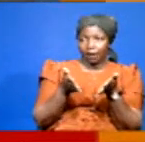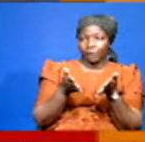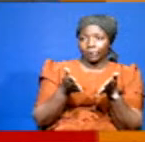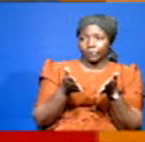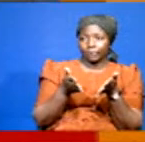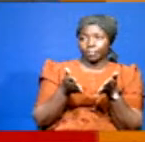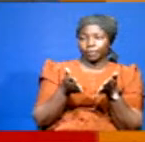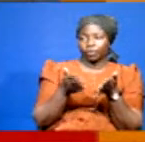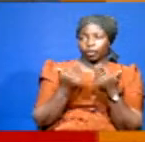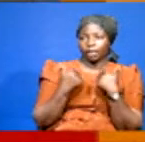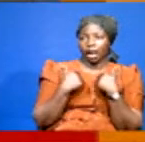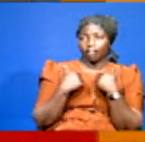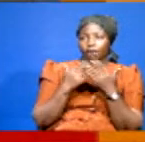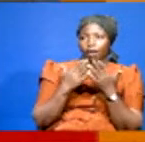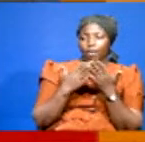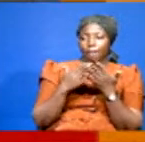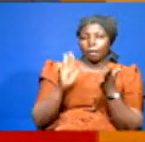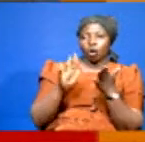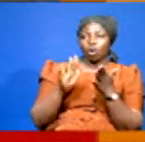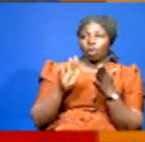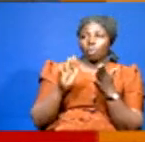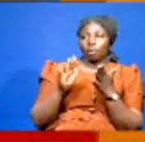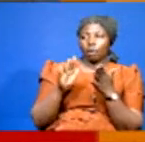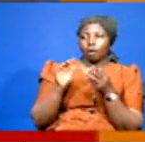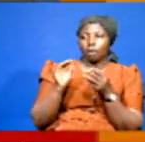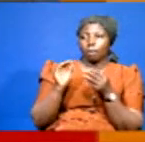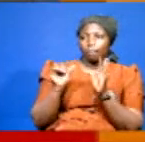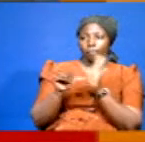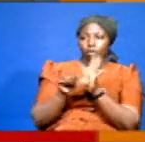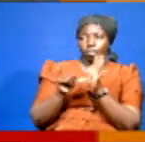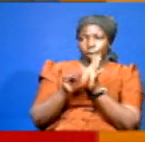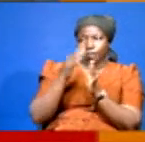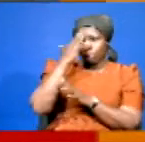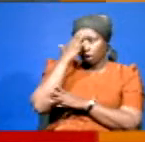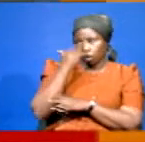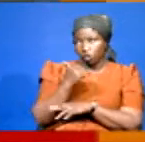shida zaidi kwa sababu ya ukame, na ukiangalia tumejenga ama